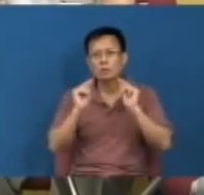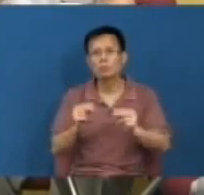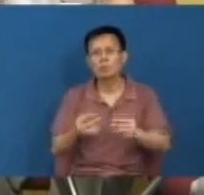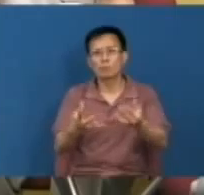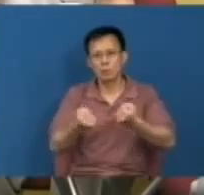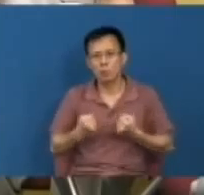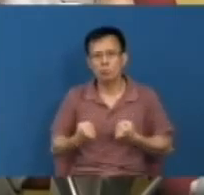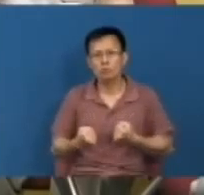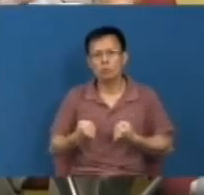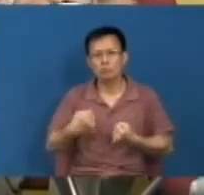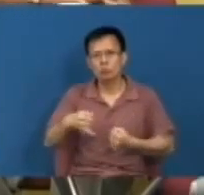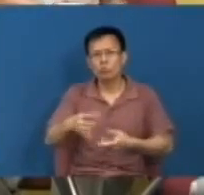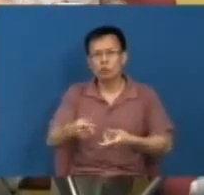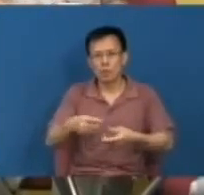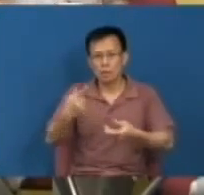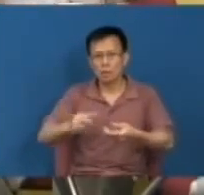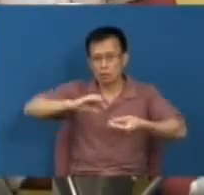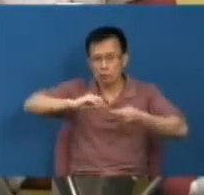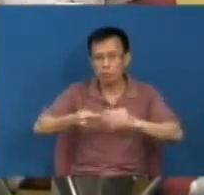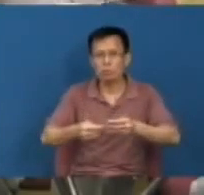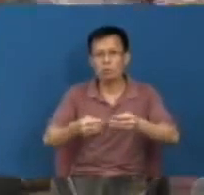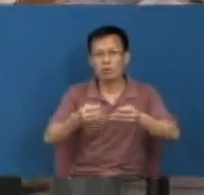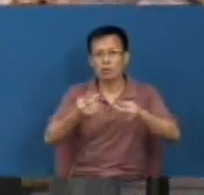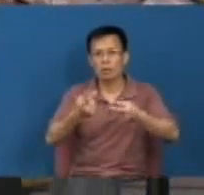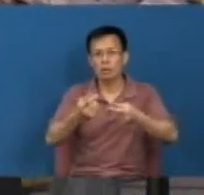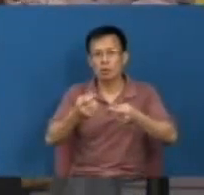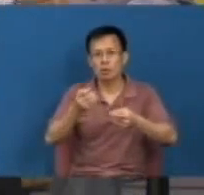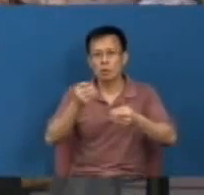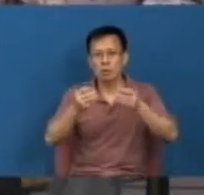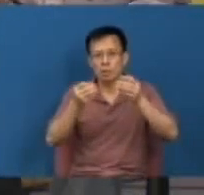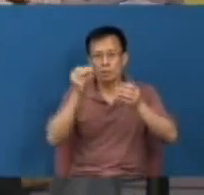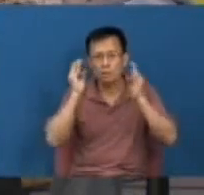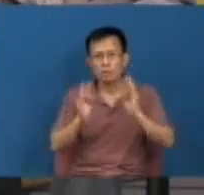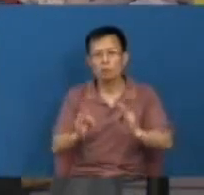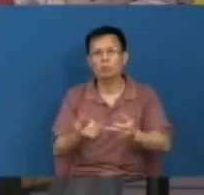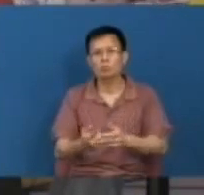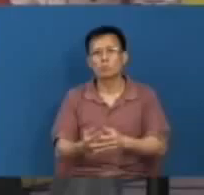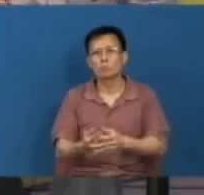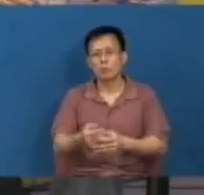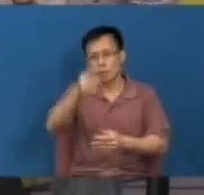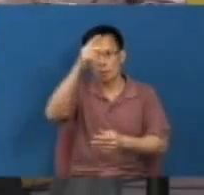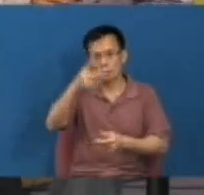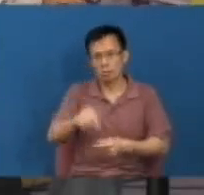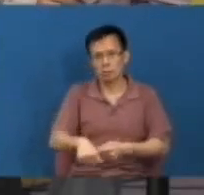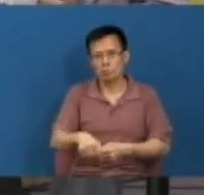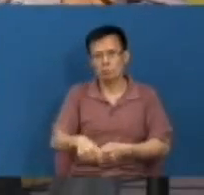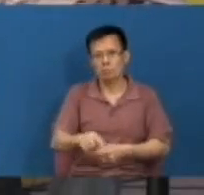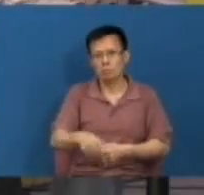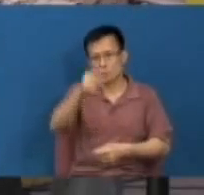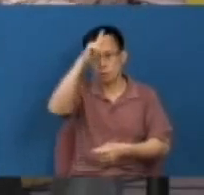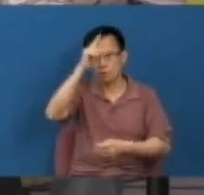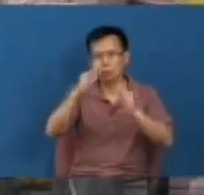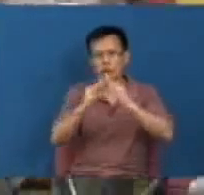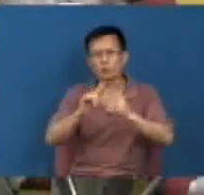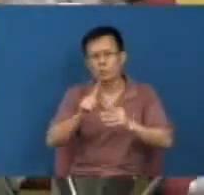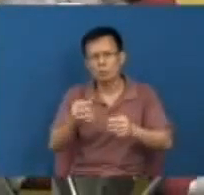依家變300多。 咁我話地政署係依個乜嘢嘅價格，或者計咩數據嚟俾一個咁樣嘅價錢你咧？ 佢問過